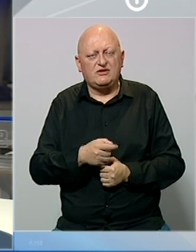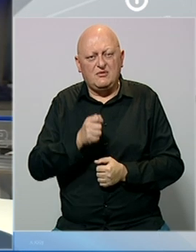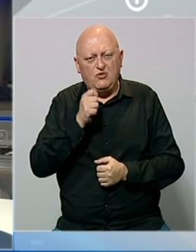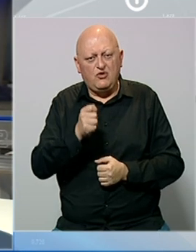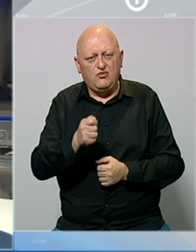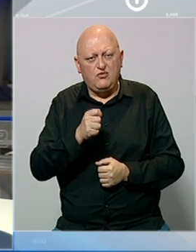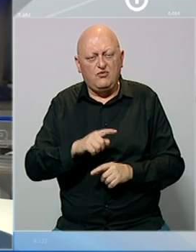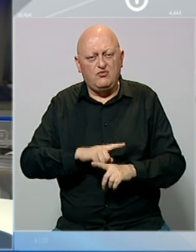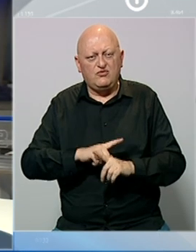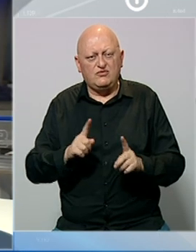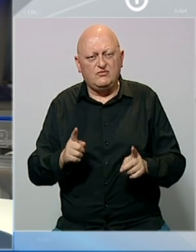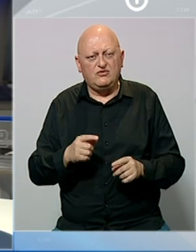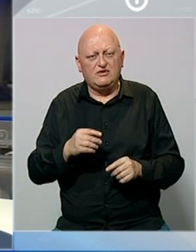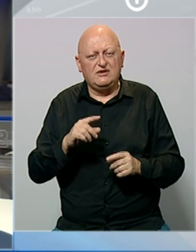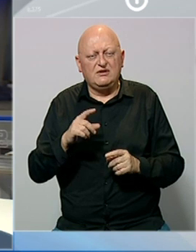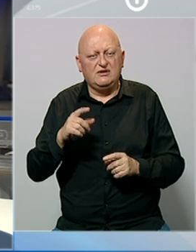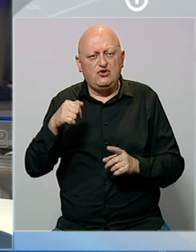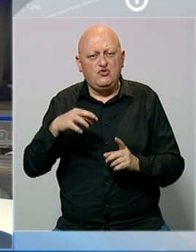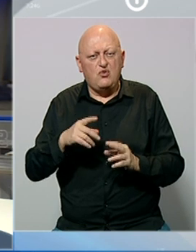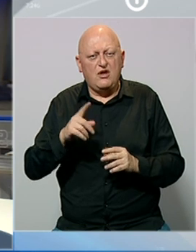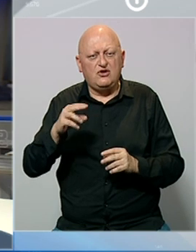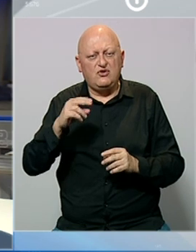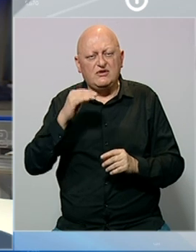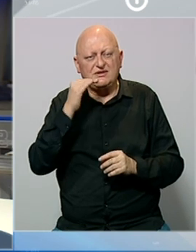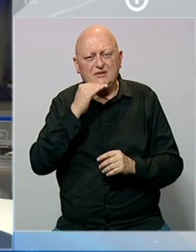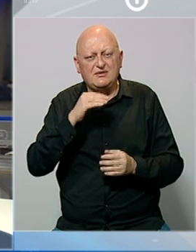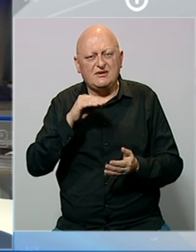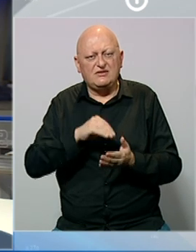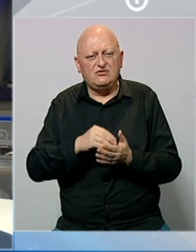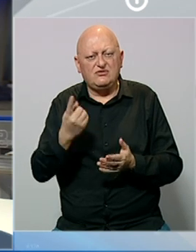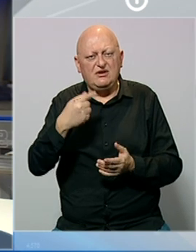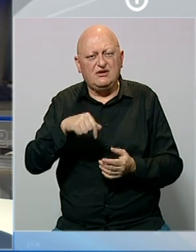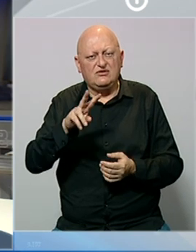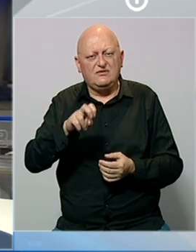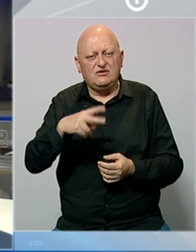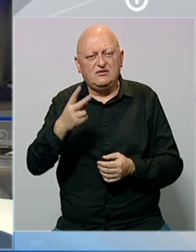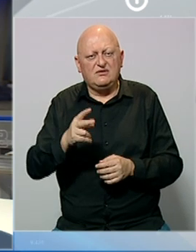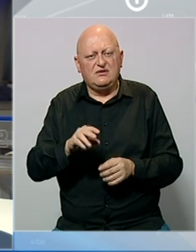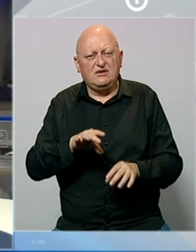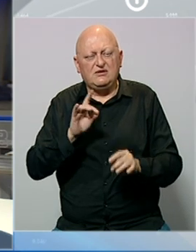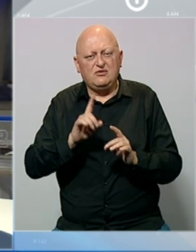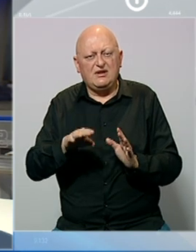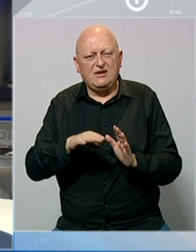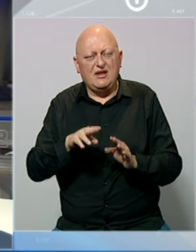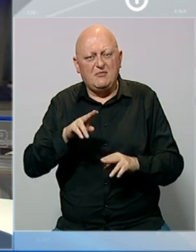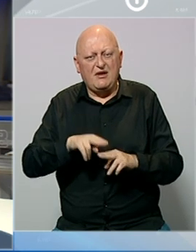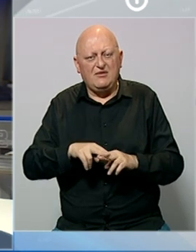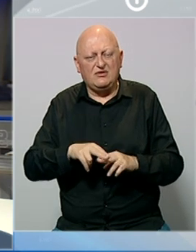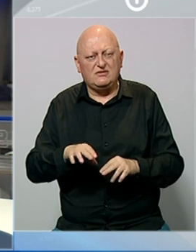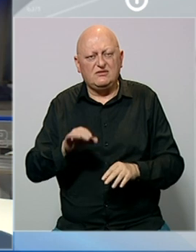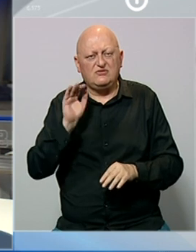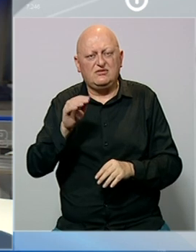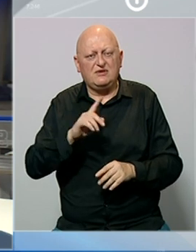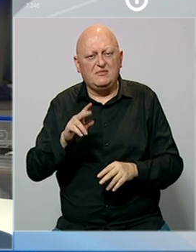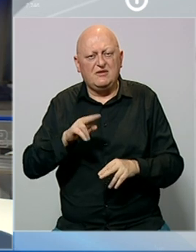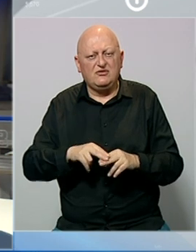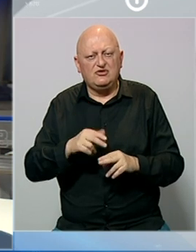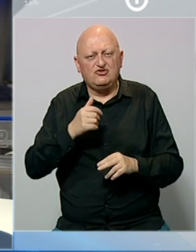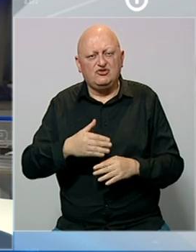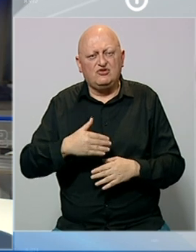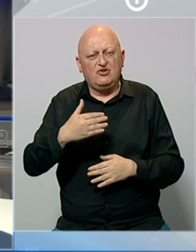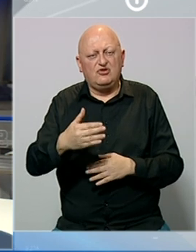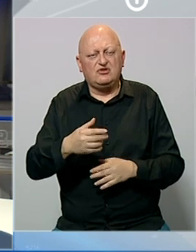Koalicija pod lupom u razdoblju od srpnja do rujna zabilježila je 1202 izborne nepravilnosti. Prijavljene su i